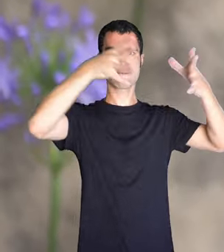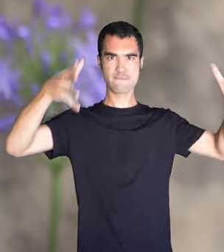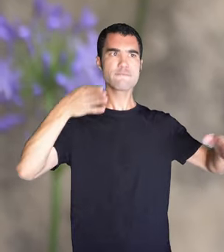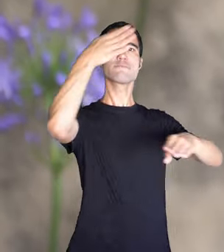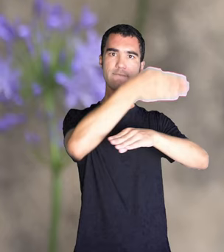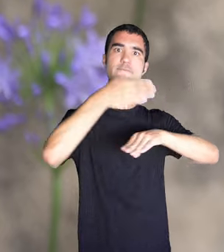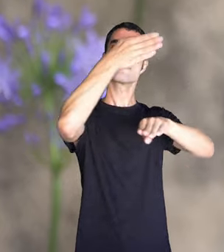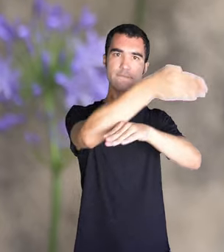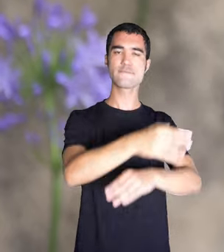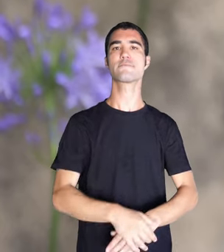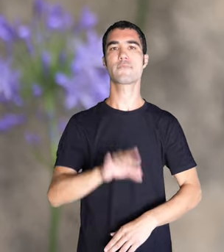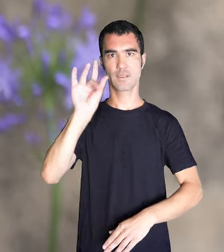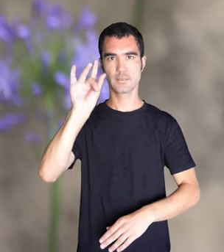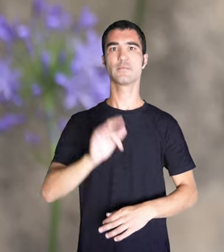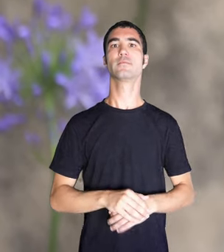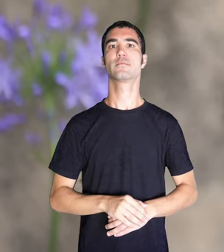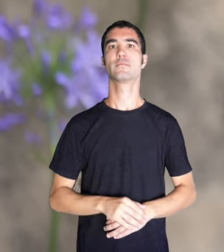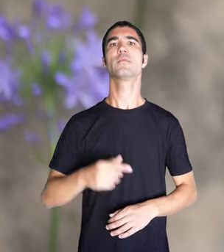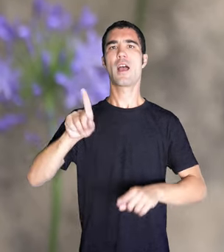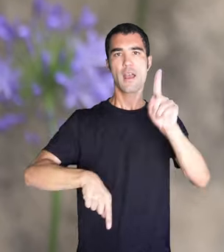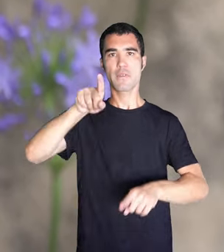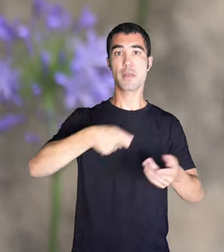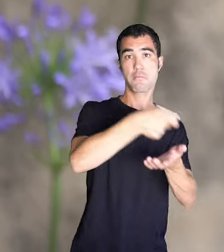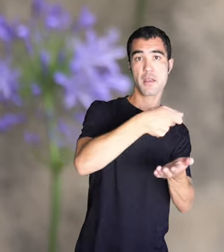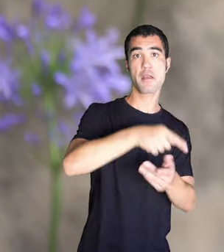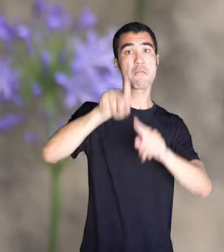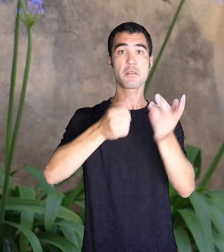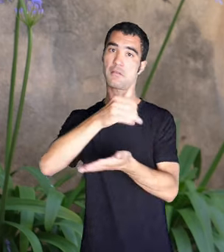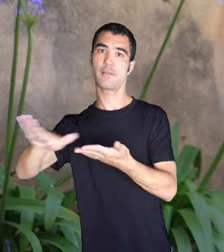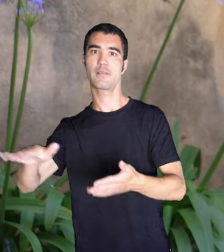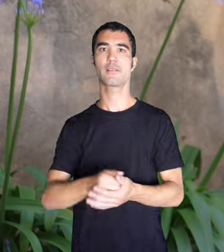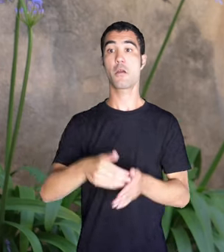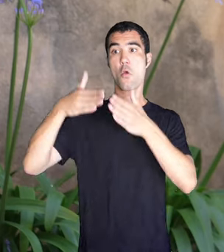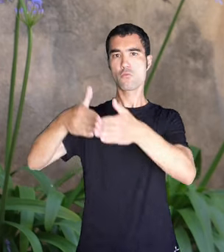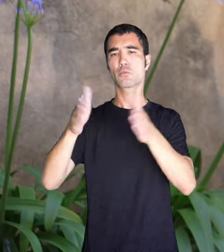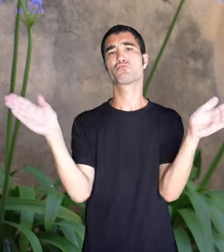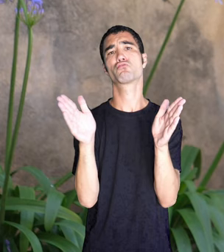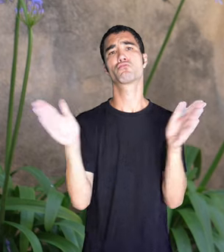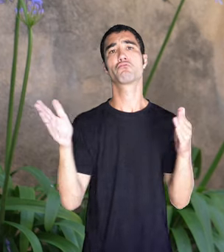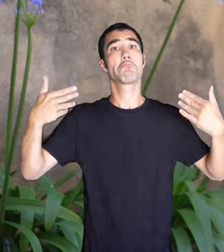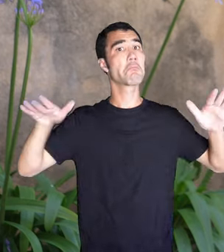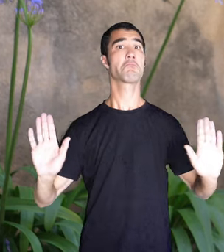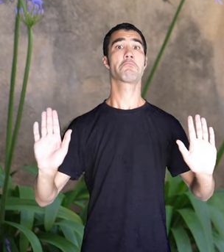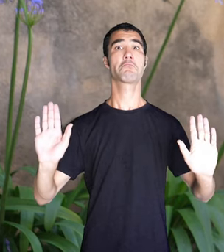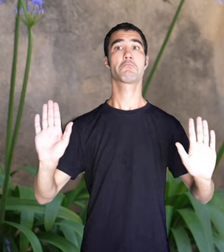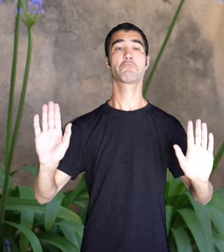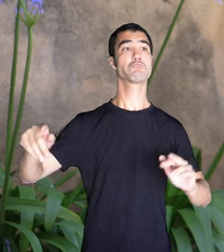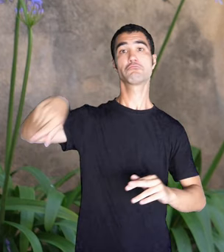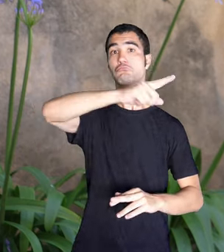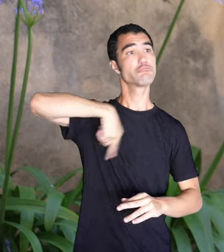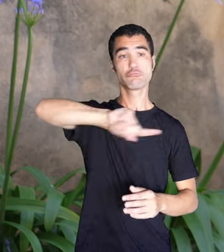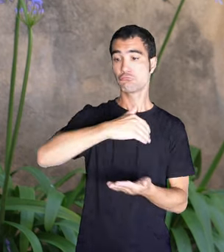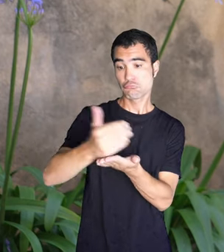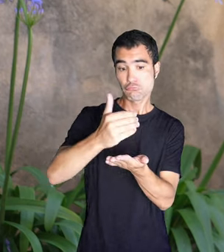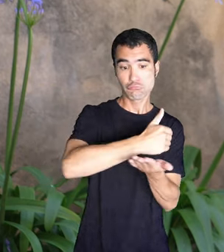i de vegades pagant i de vegades sense pagar. La barca era petita, però tot el